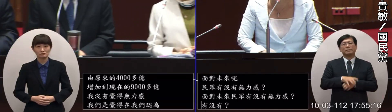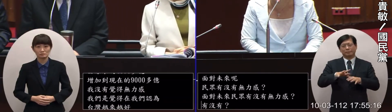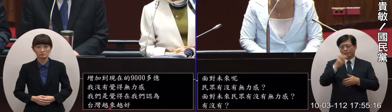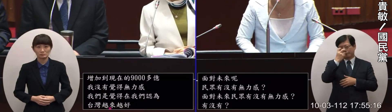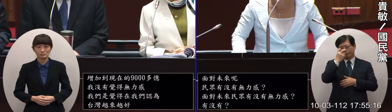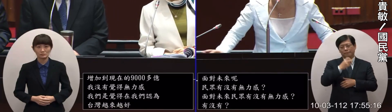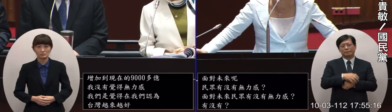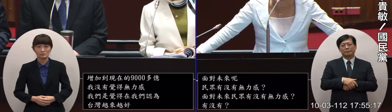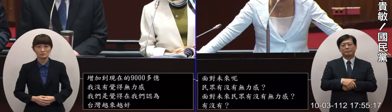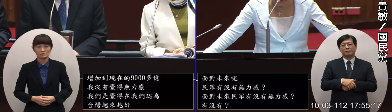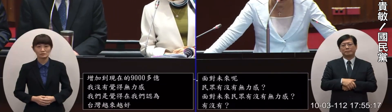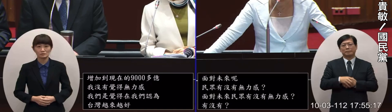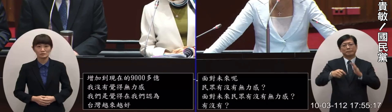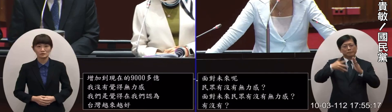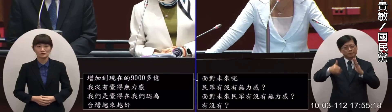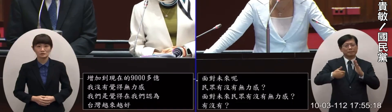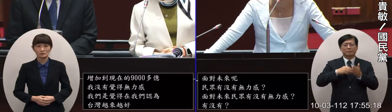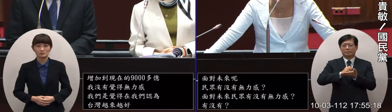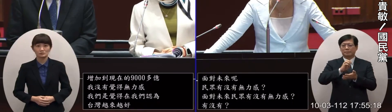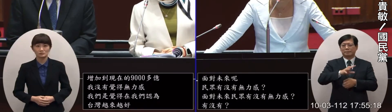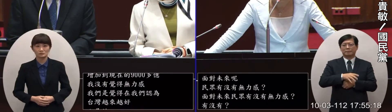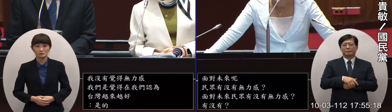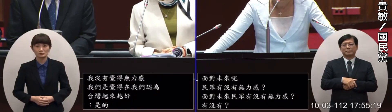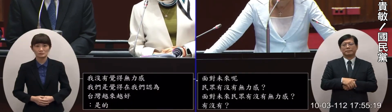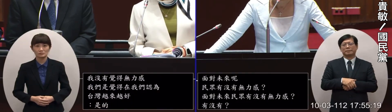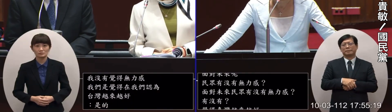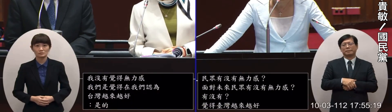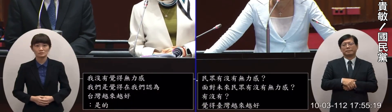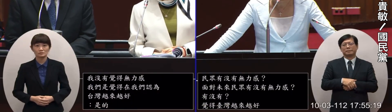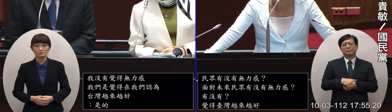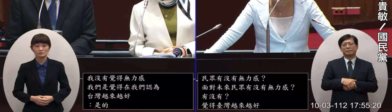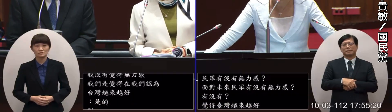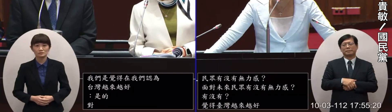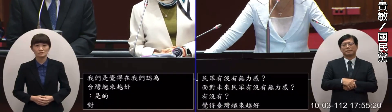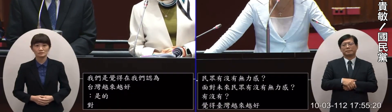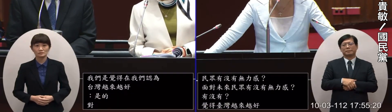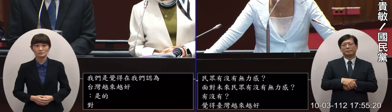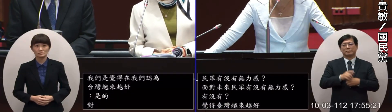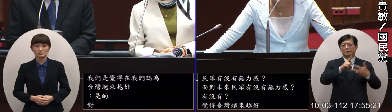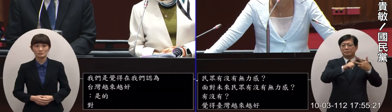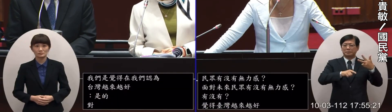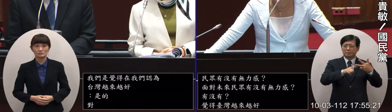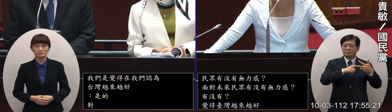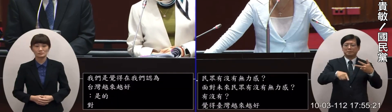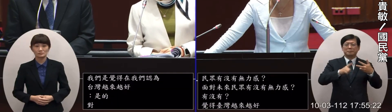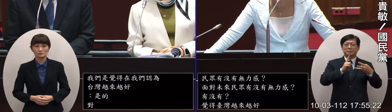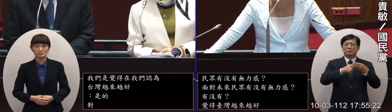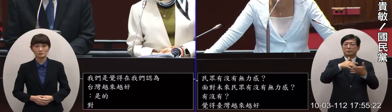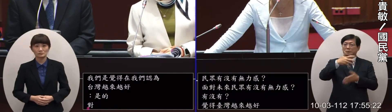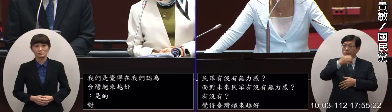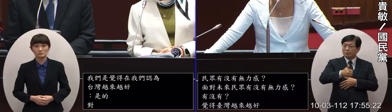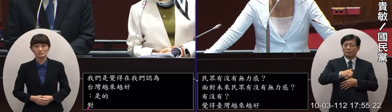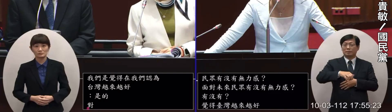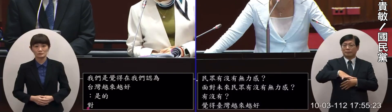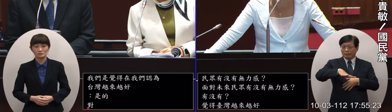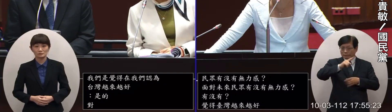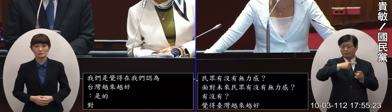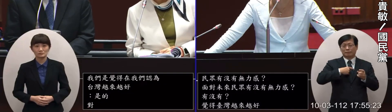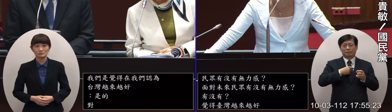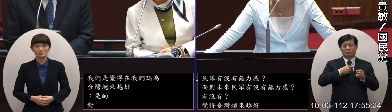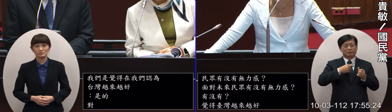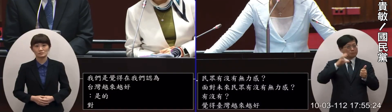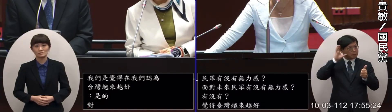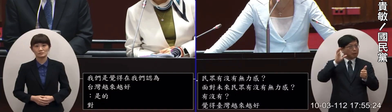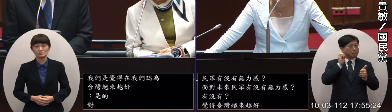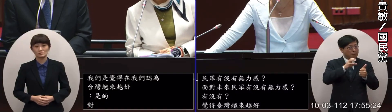看看哈，那个院长，我跟你报告了哈。这个朱主计长呢，我为什么前面让你听一下哈？因